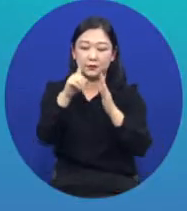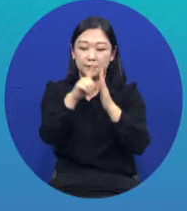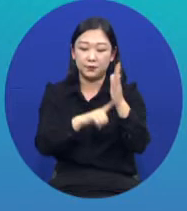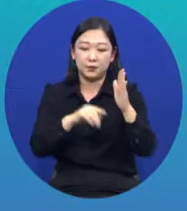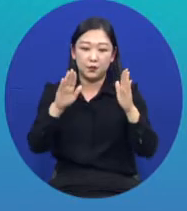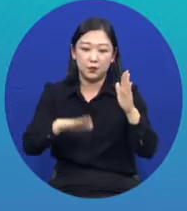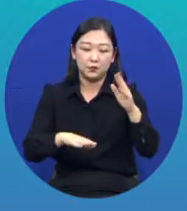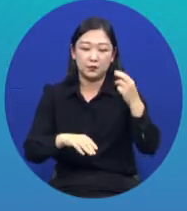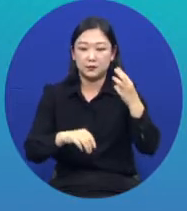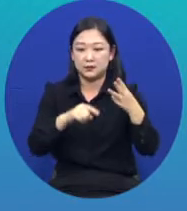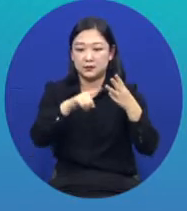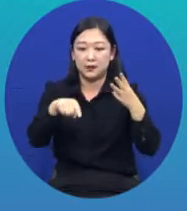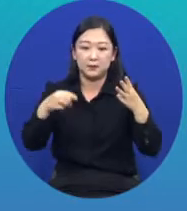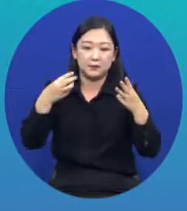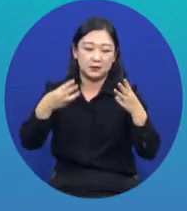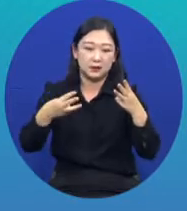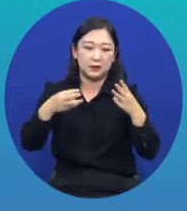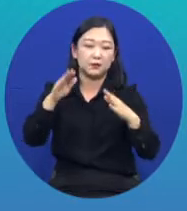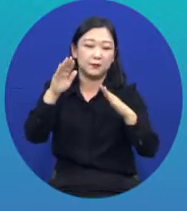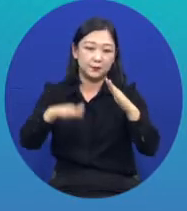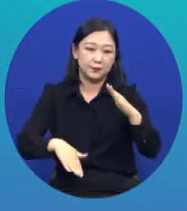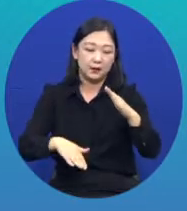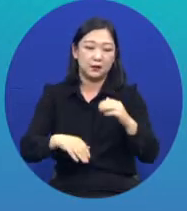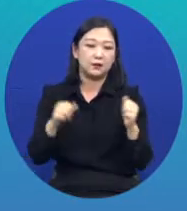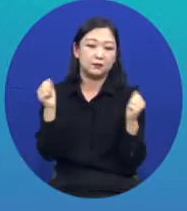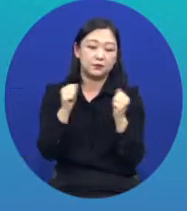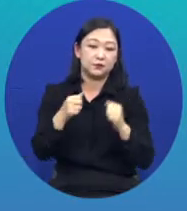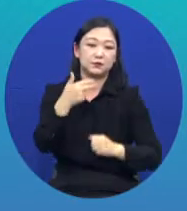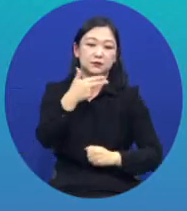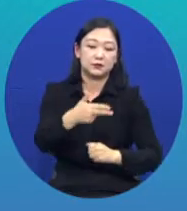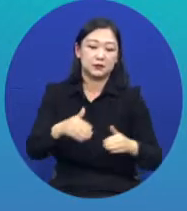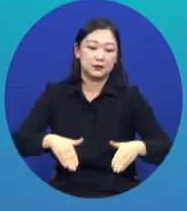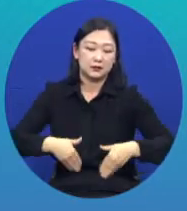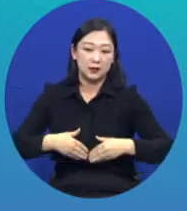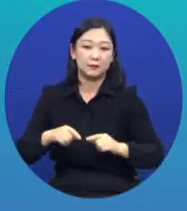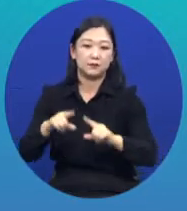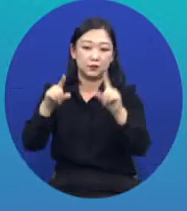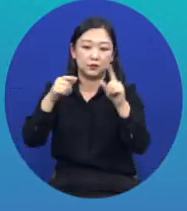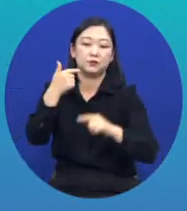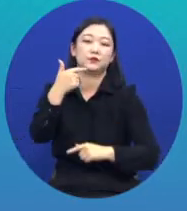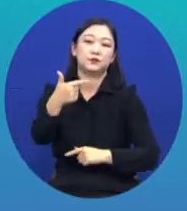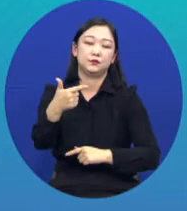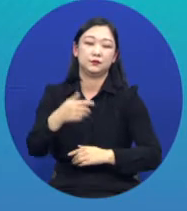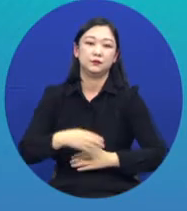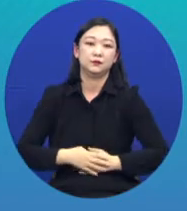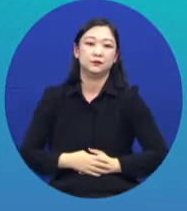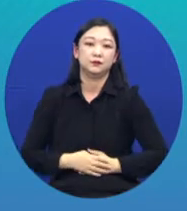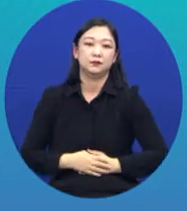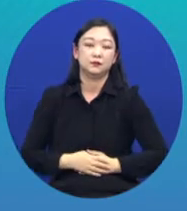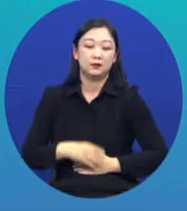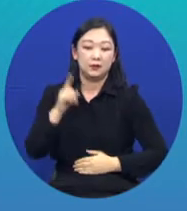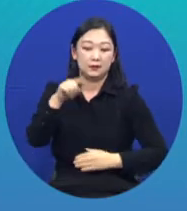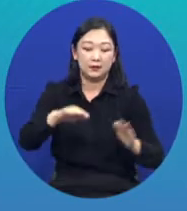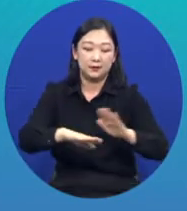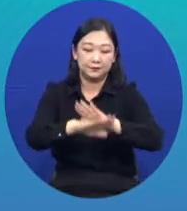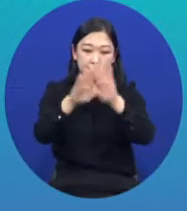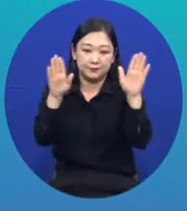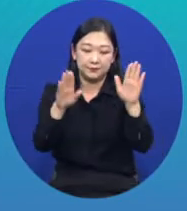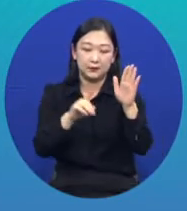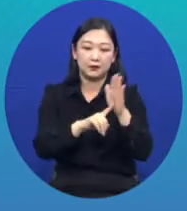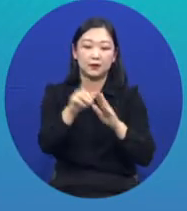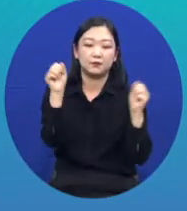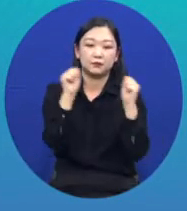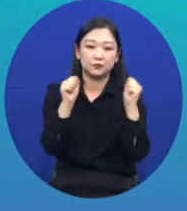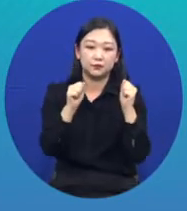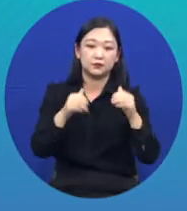오늘보다 3 사도 떨어지게 되는데요 북부지역 7도 남부와 동부 지요 육도 가 예상됩니다 4 한낮 기온은 북부와